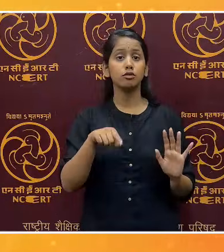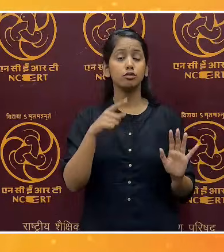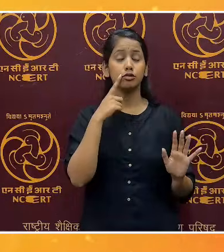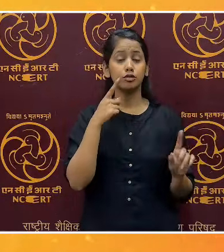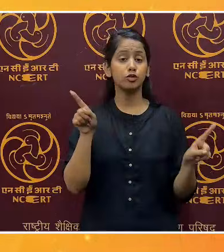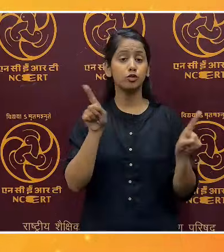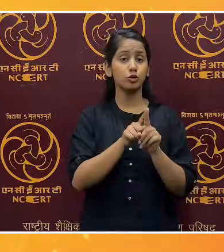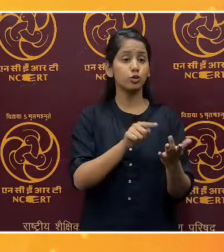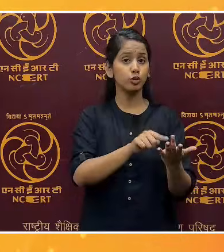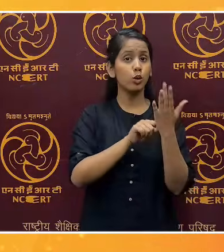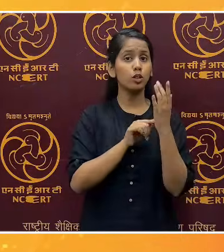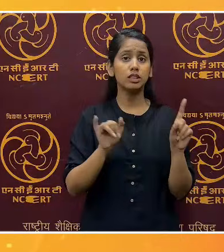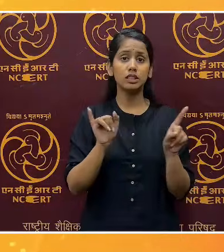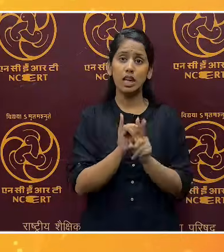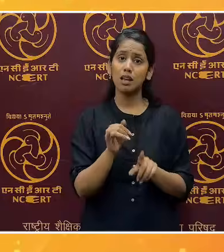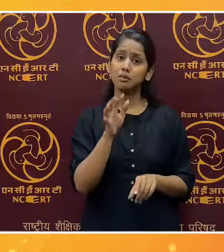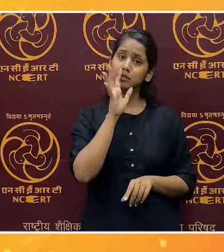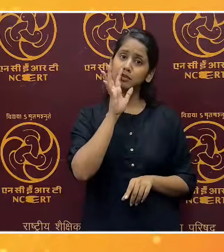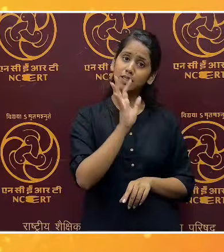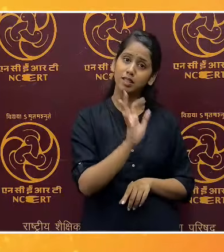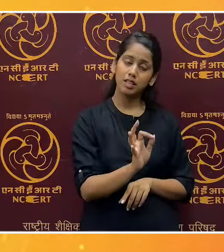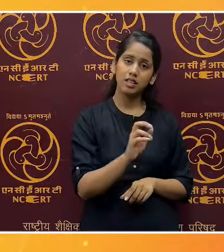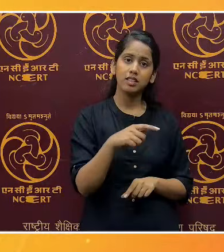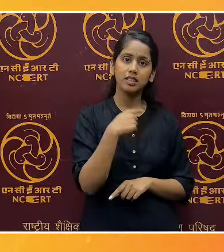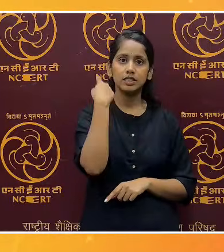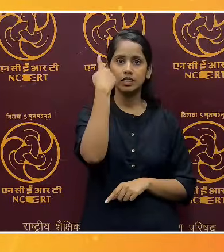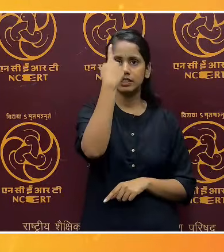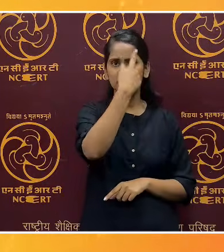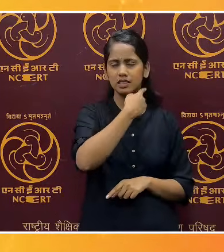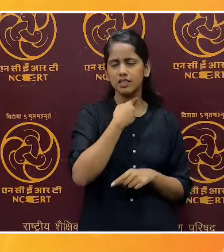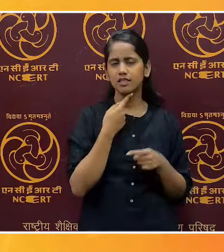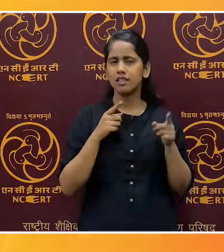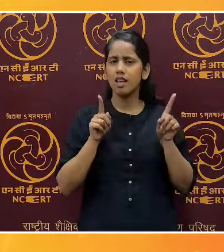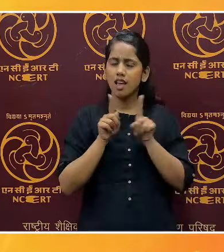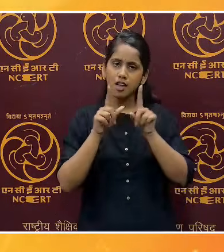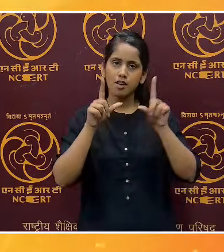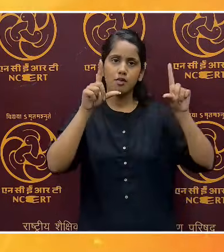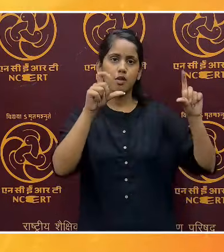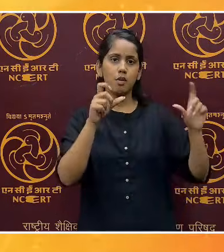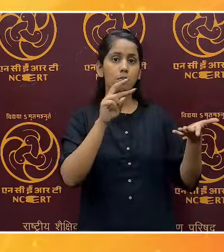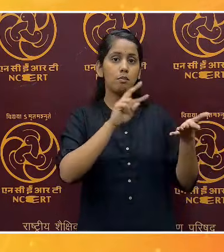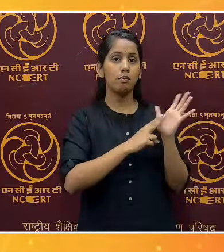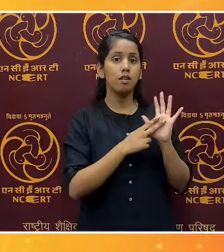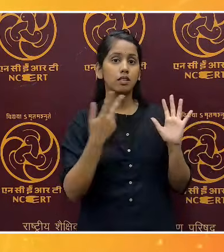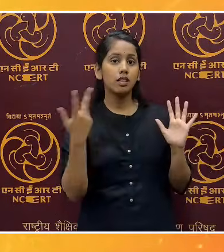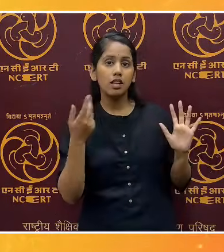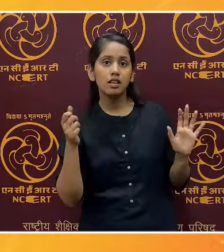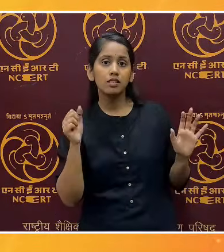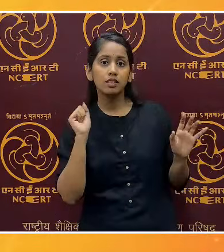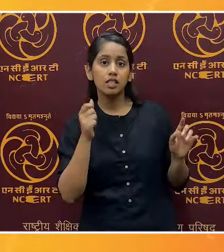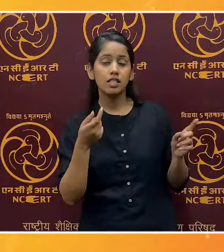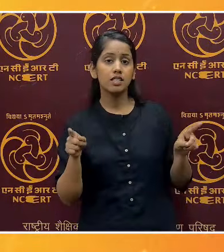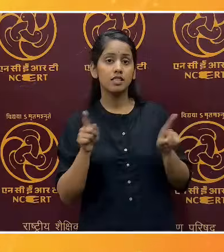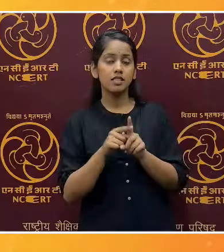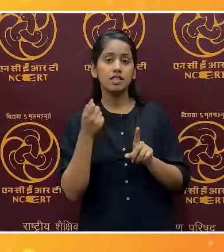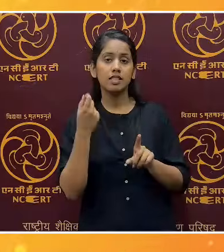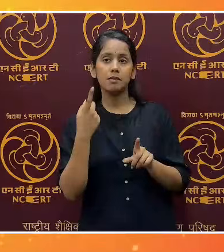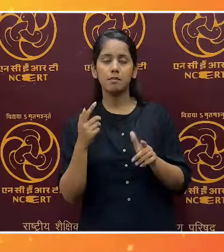असली। जैसी शक्ल हूबहू चित्र, समझो इसको अपना मित्र।